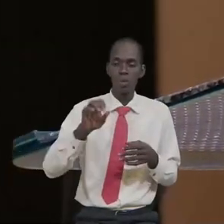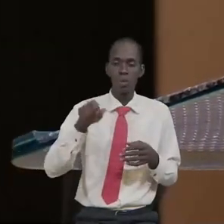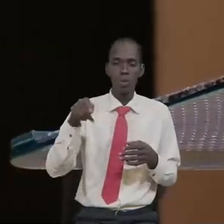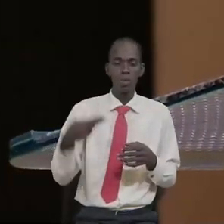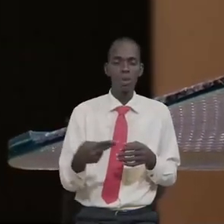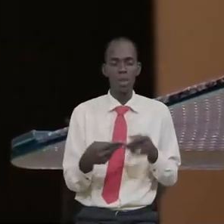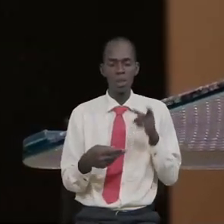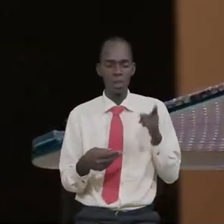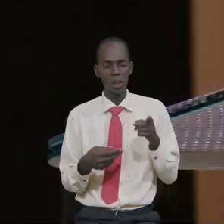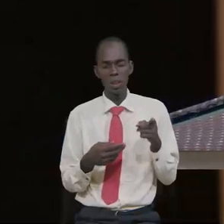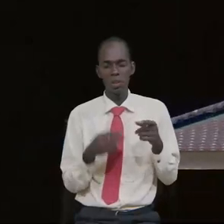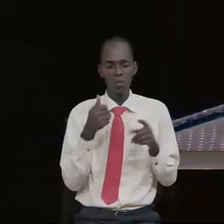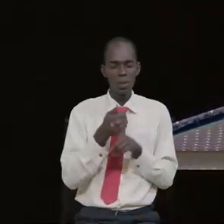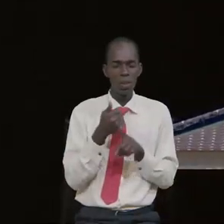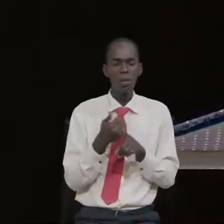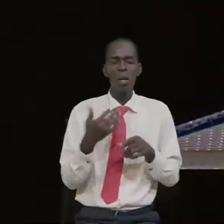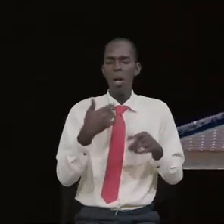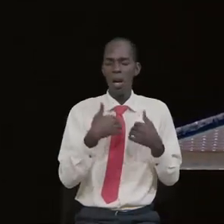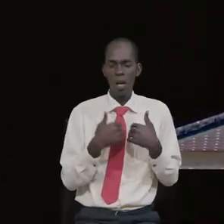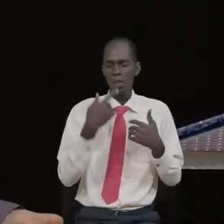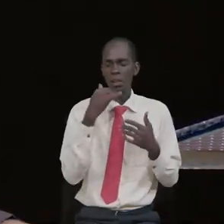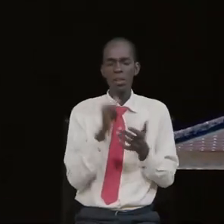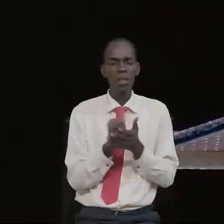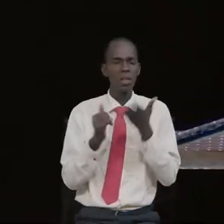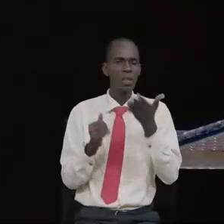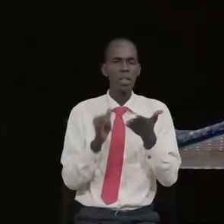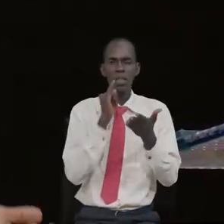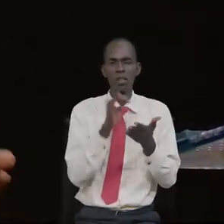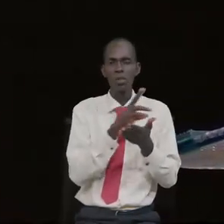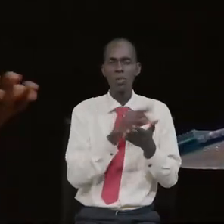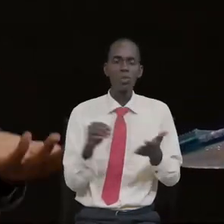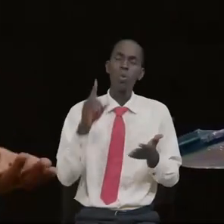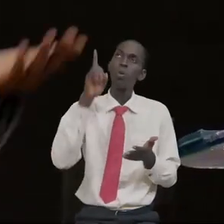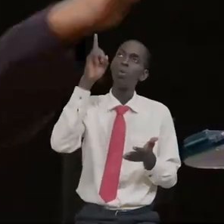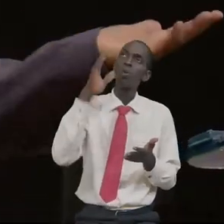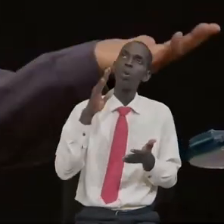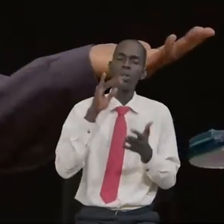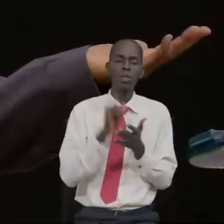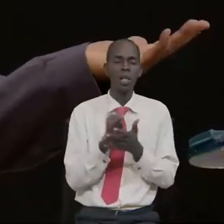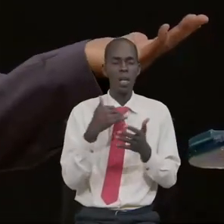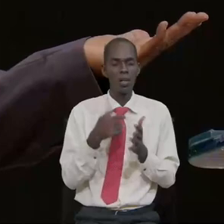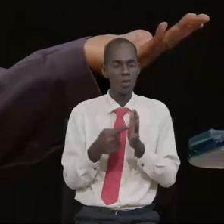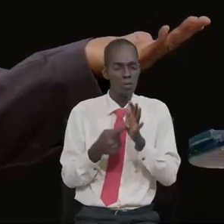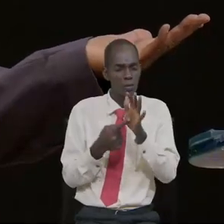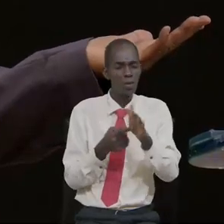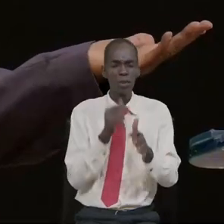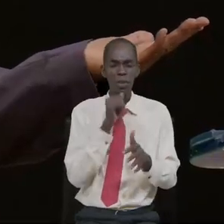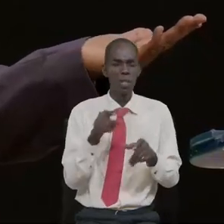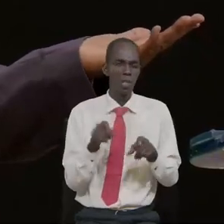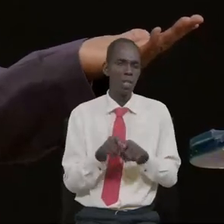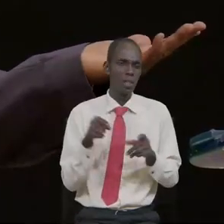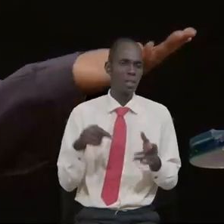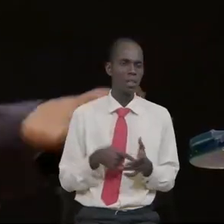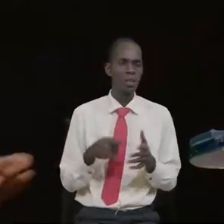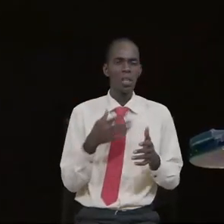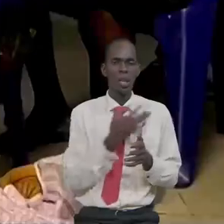lorsque son songe était interprété au chapitre 2, il a dit qu'il n'avait pas de Dieu qui puisse révéler ceci à Daniel et